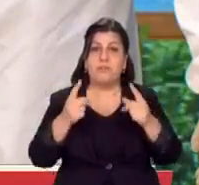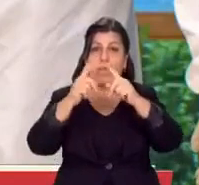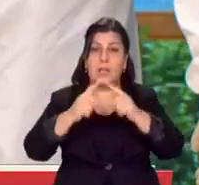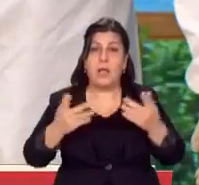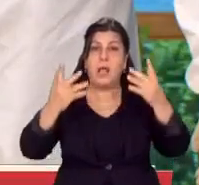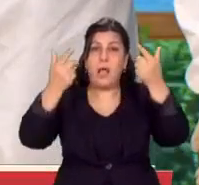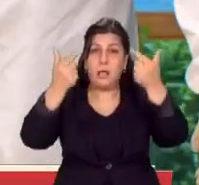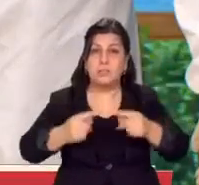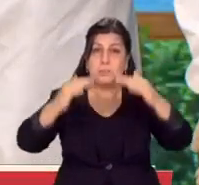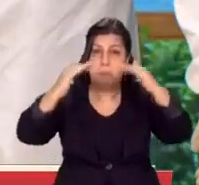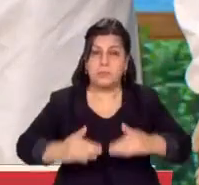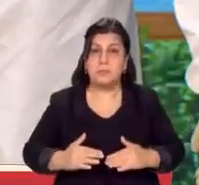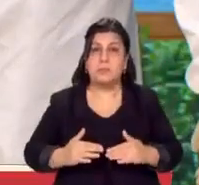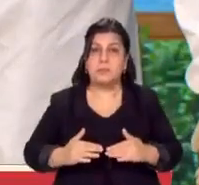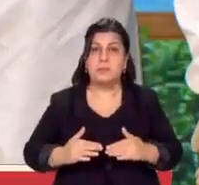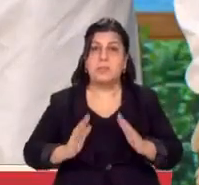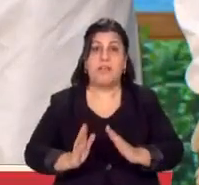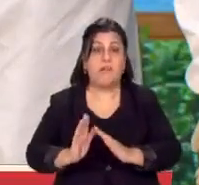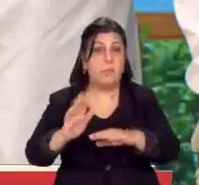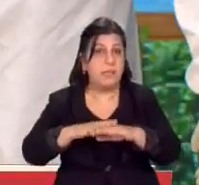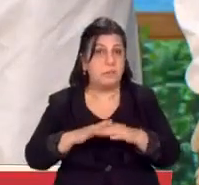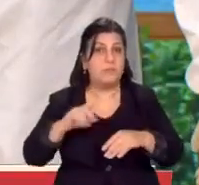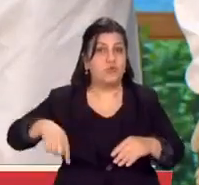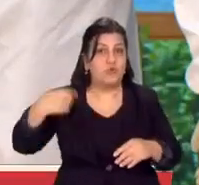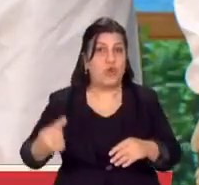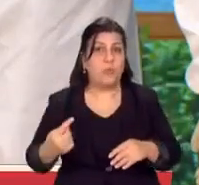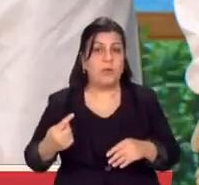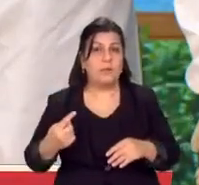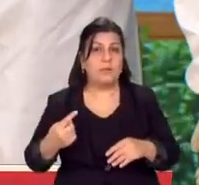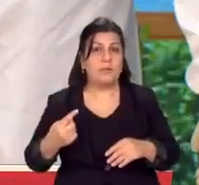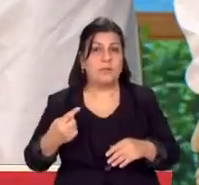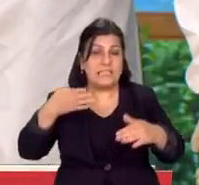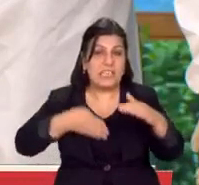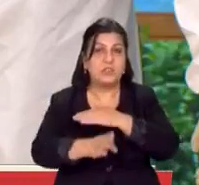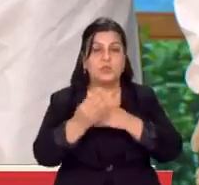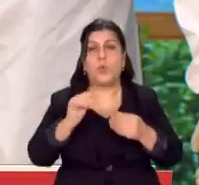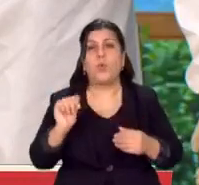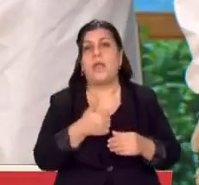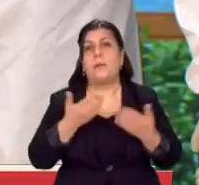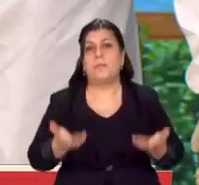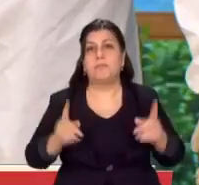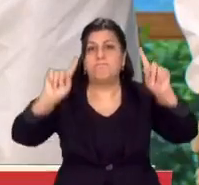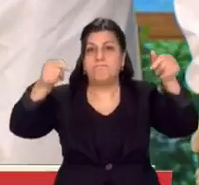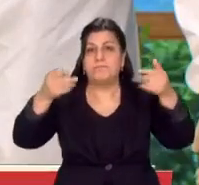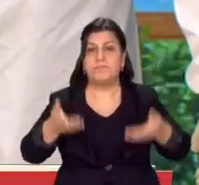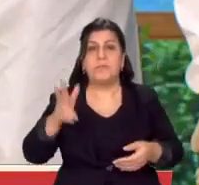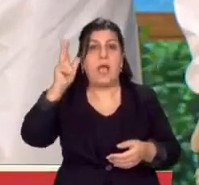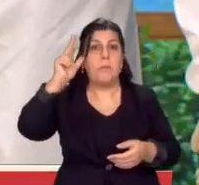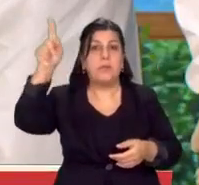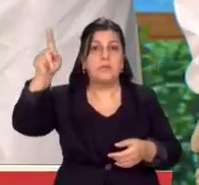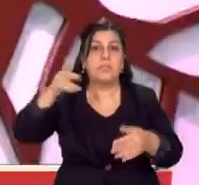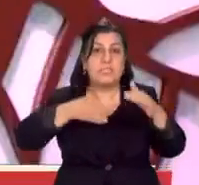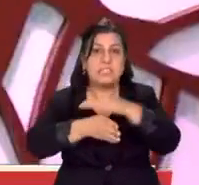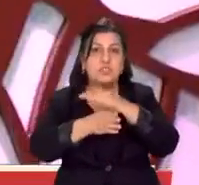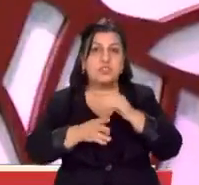azalması azalma trendin devam etmesi normale geçiş için çok önemli bir Kriter Evet Amerikan girişi